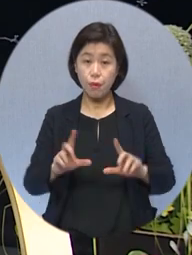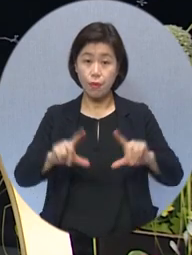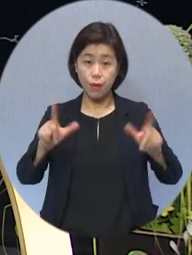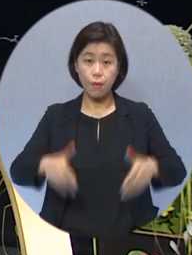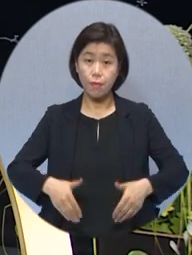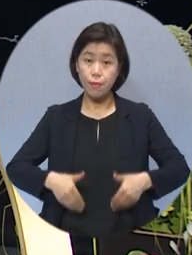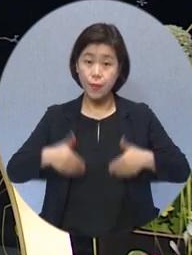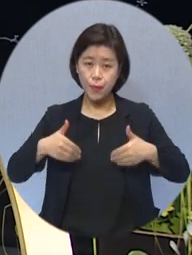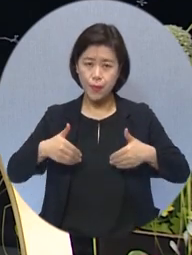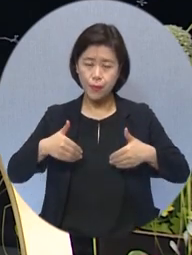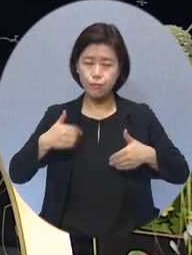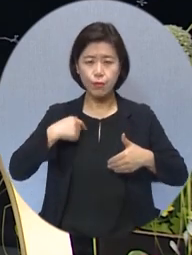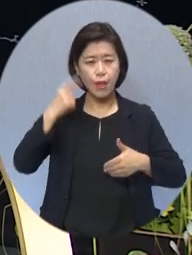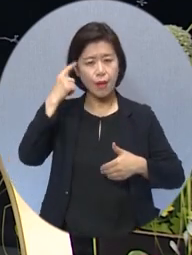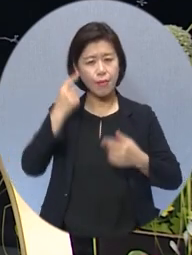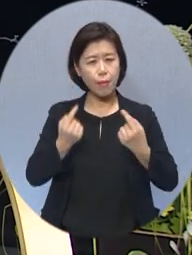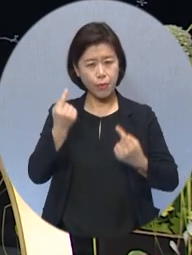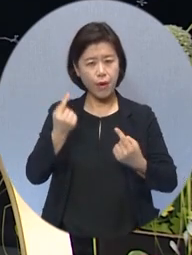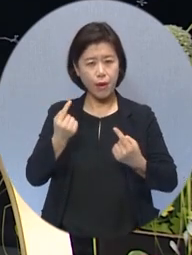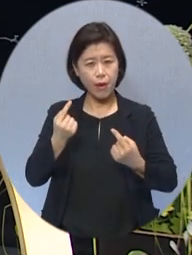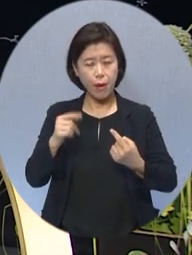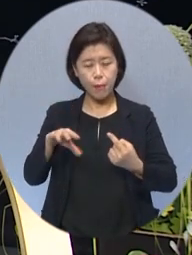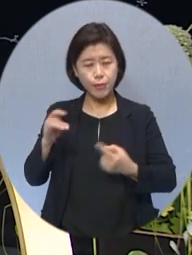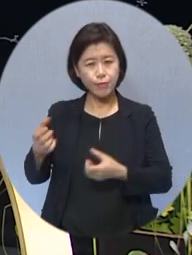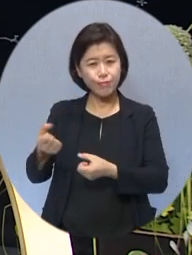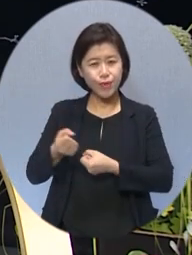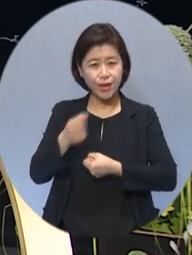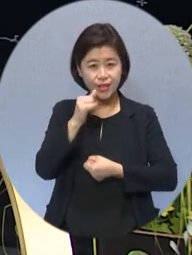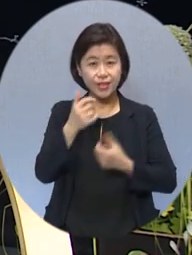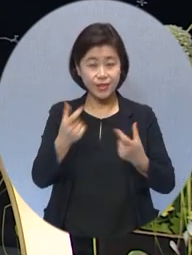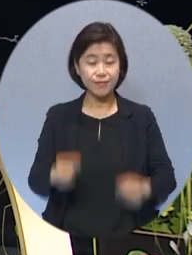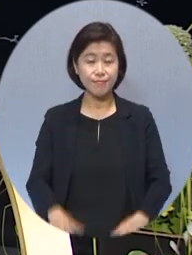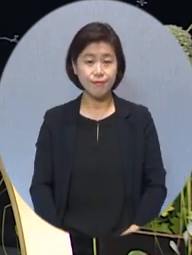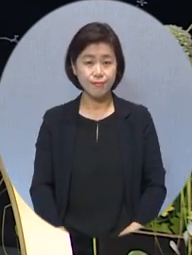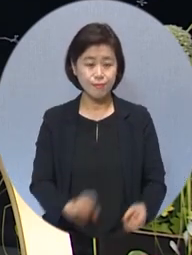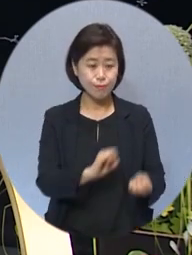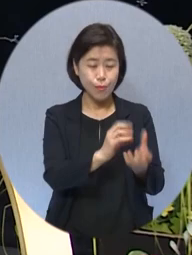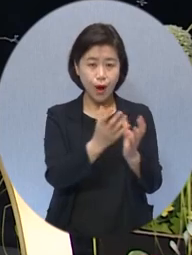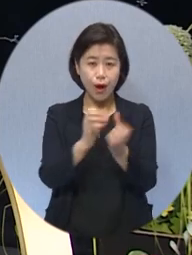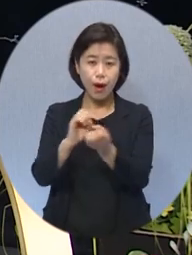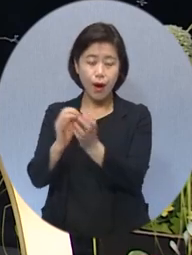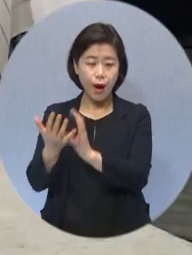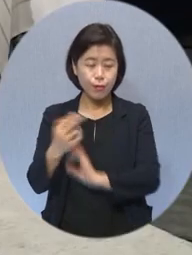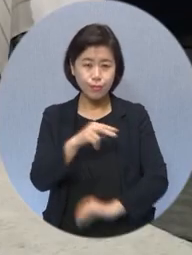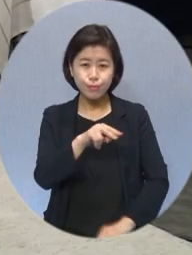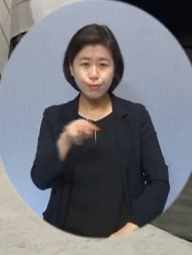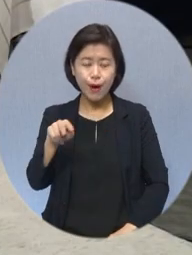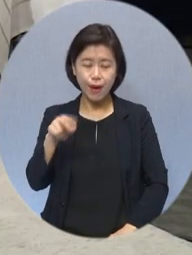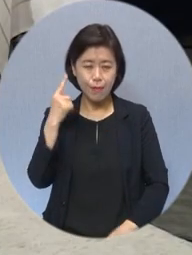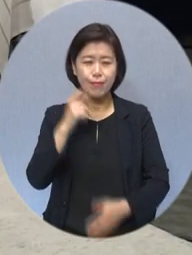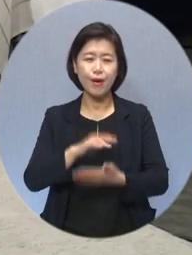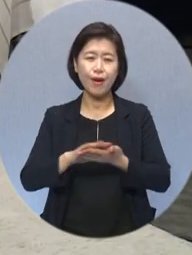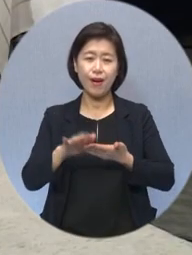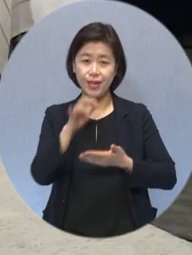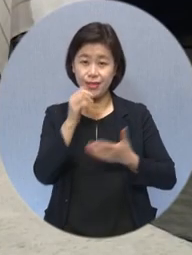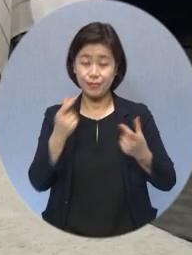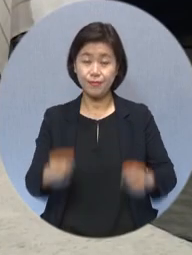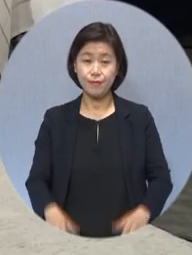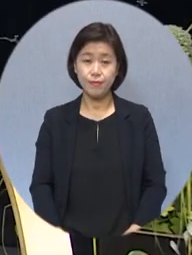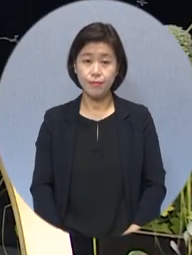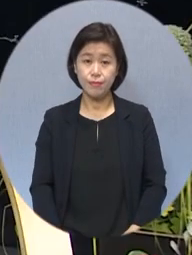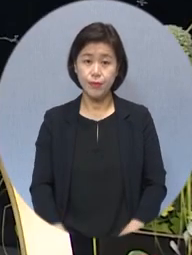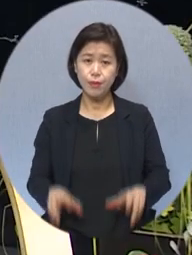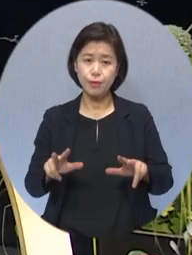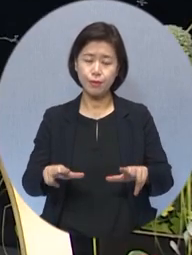피우고 아름다운 평온으로 추위를 지우고 있었습니다. 이러다가 봄이란